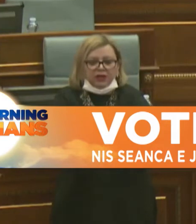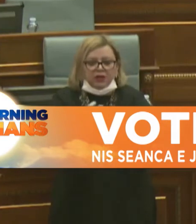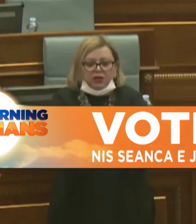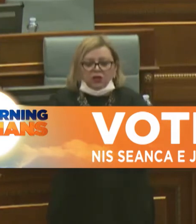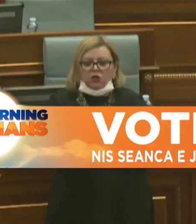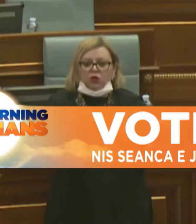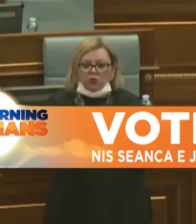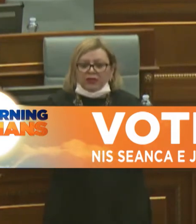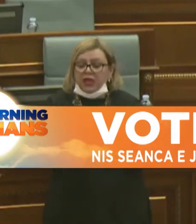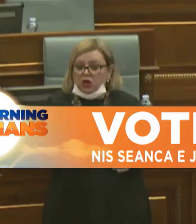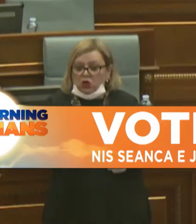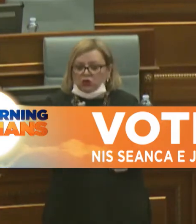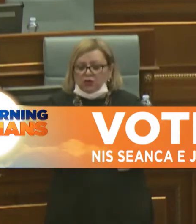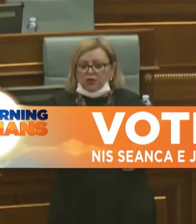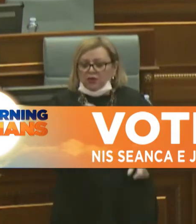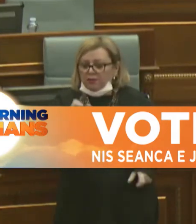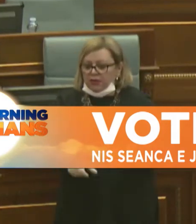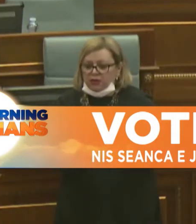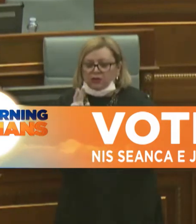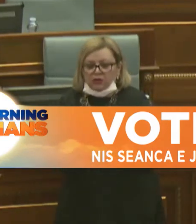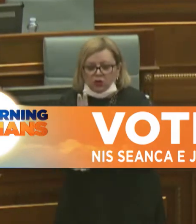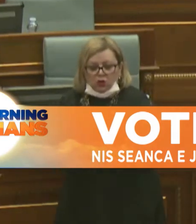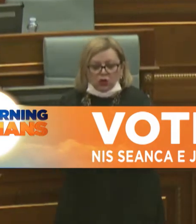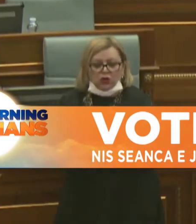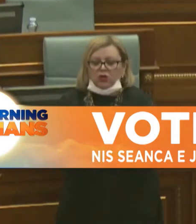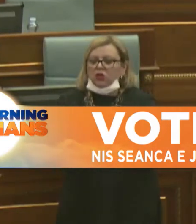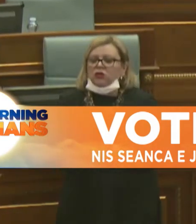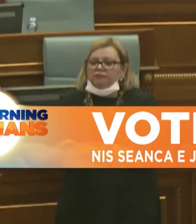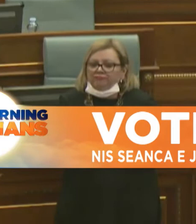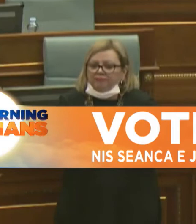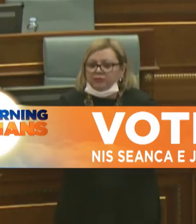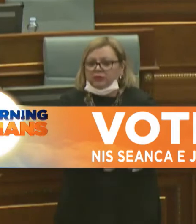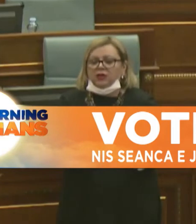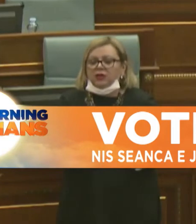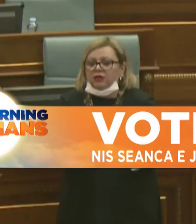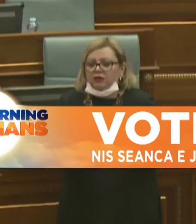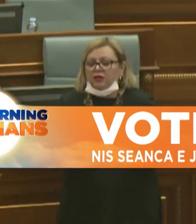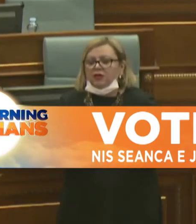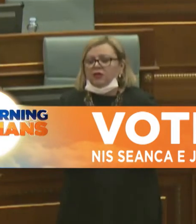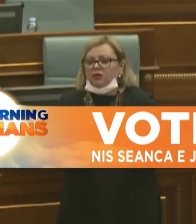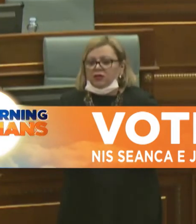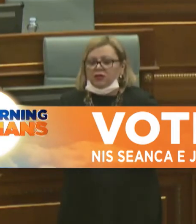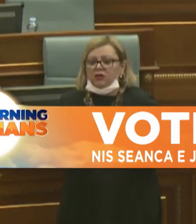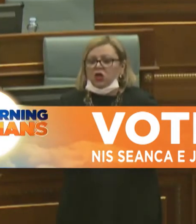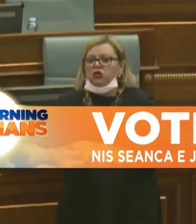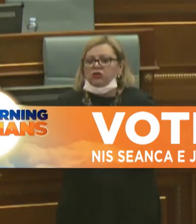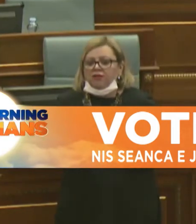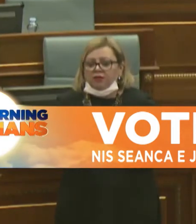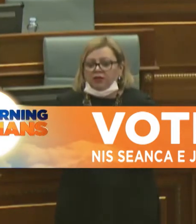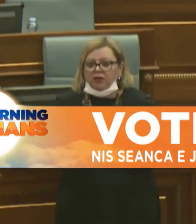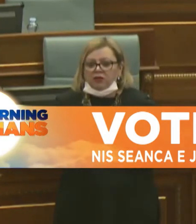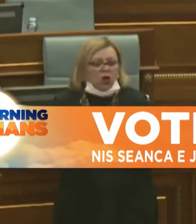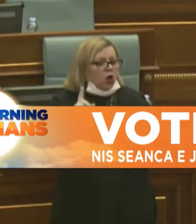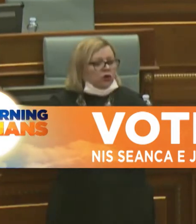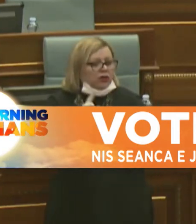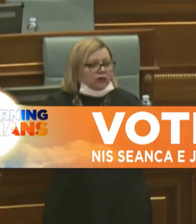grupet e rrezikuara, për persona që kujdesen për pacientë me sëmundje kronike dhe për personat asimptomatik ose ata që janë kontakt